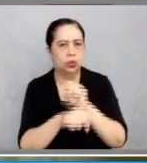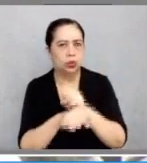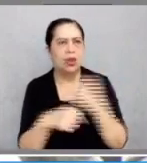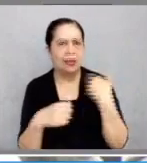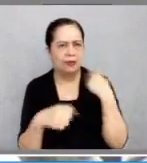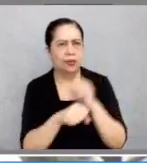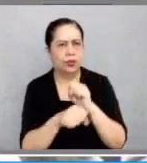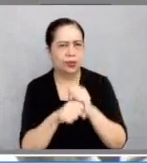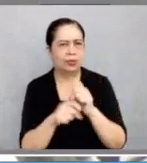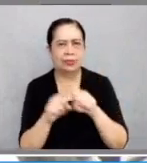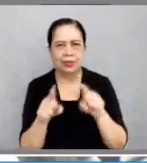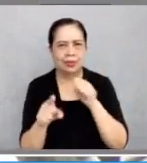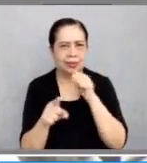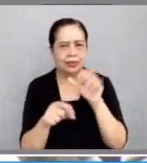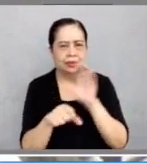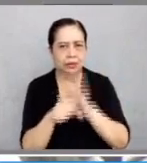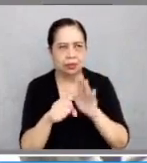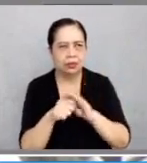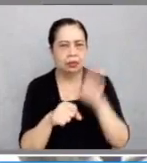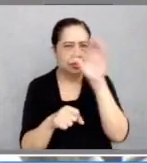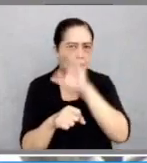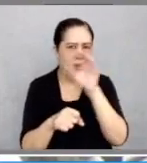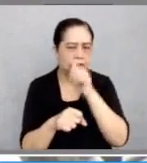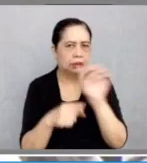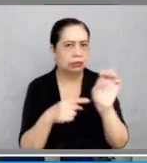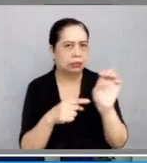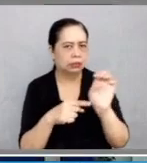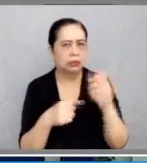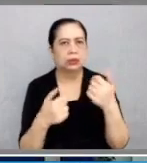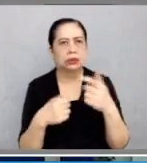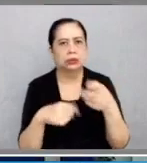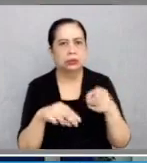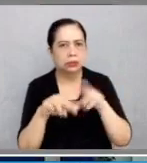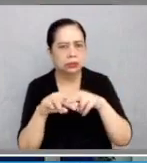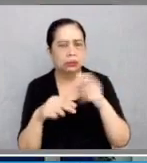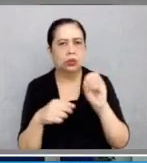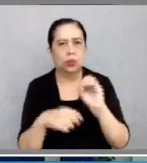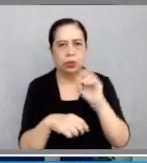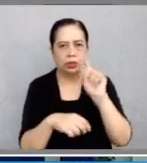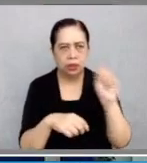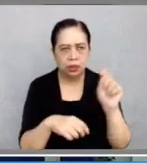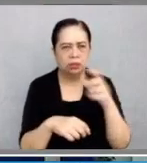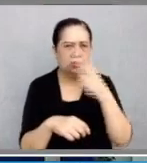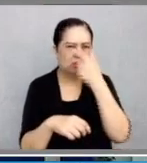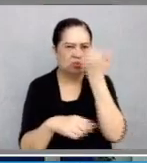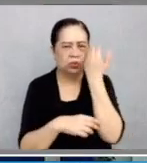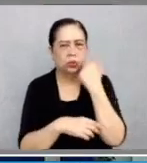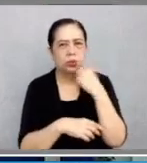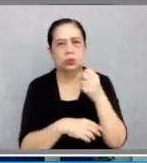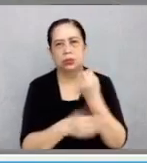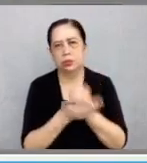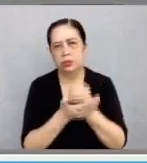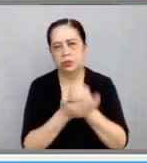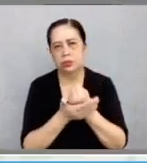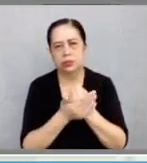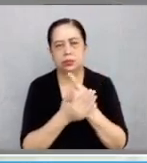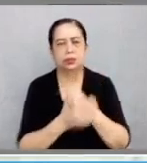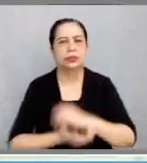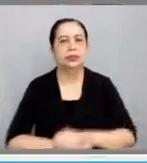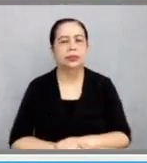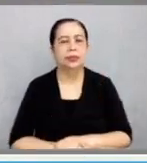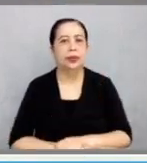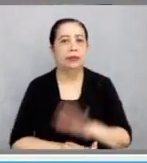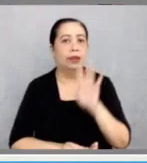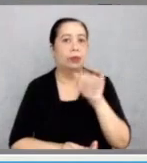pero naghahanap pa ng overtime o dagdag na trabaho dahil nakukulangan sila sa kinikita nila.